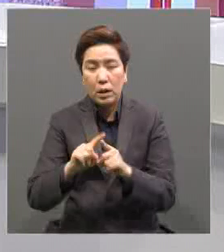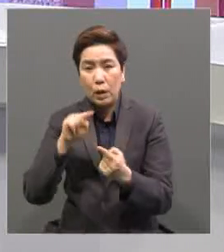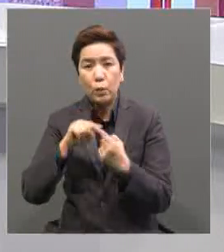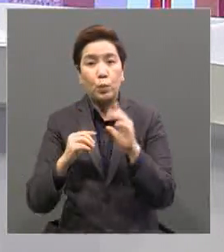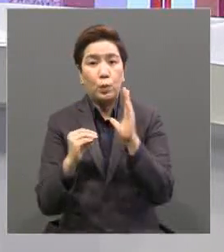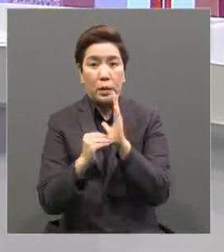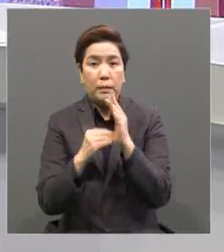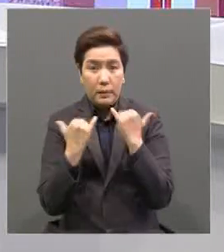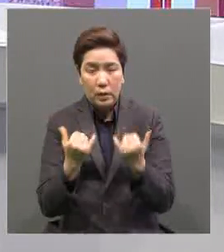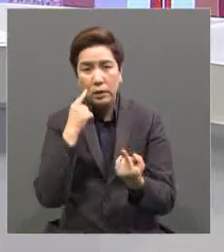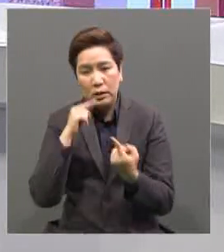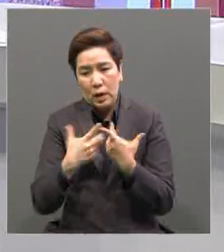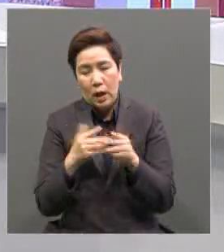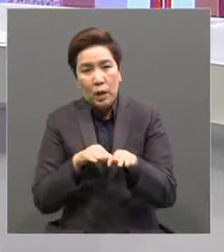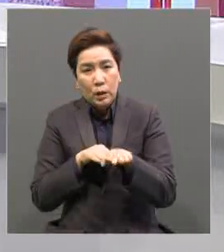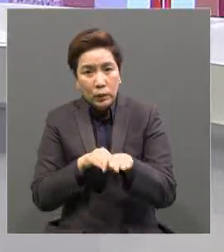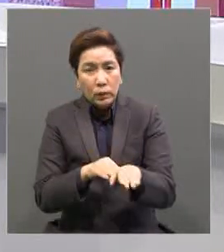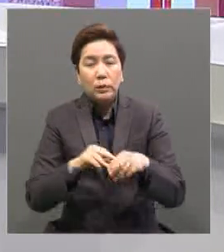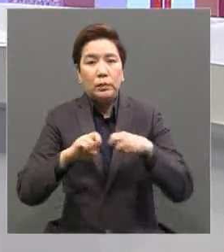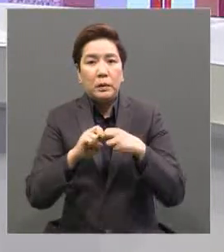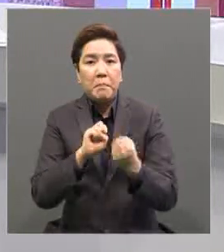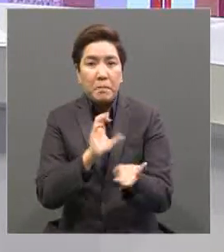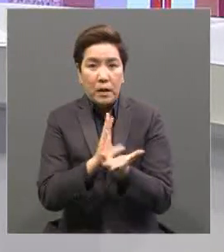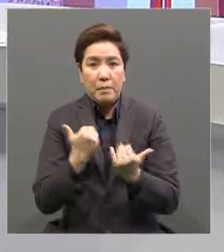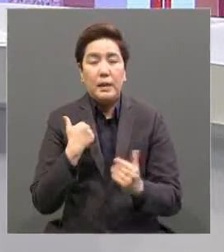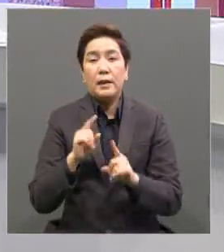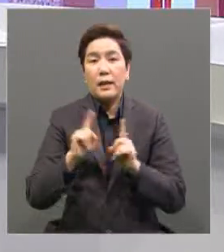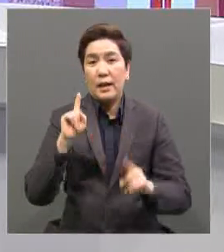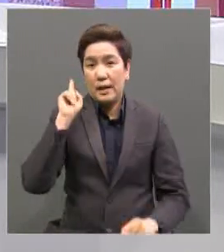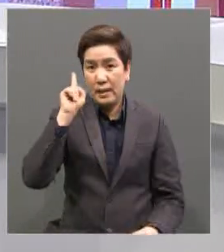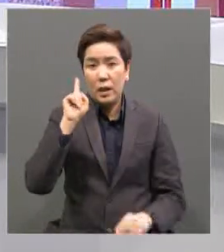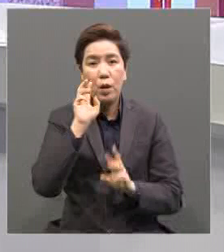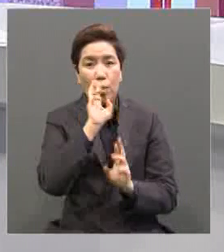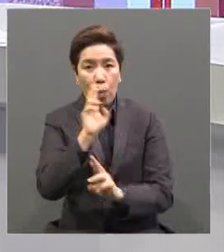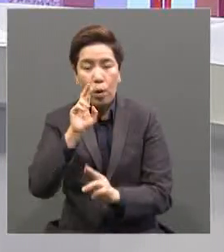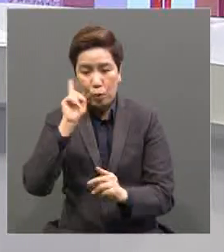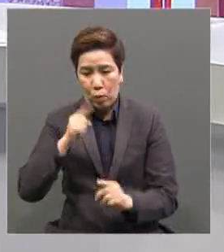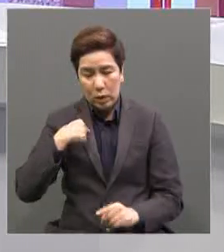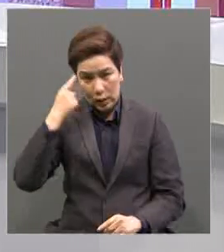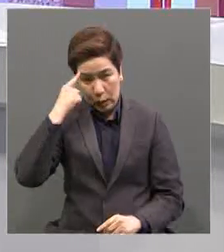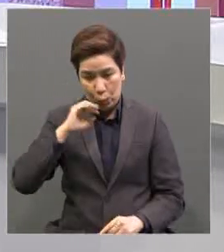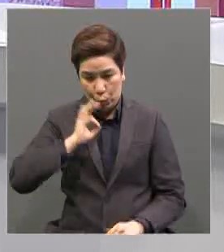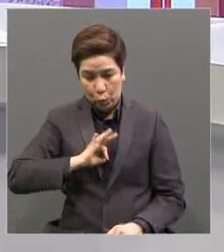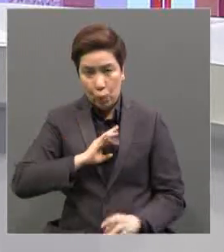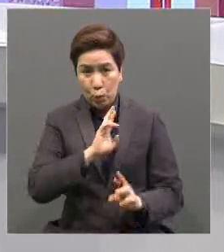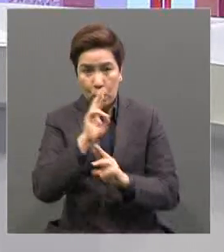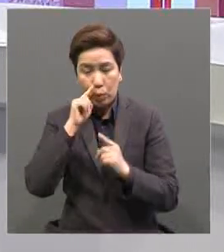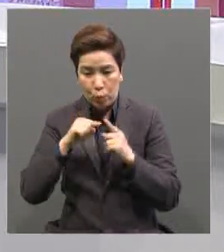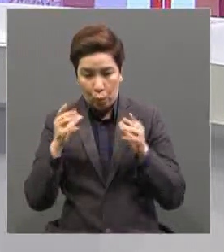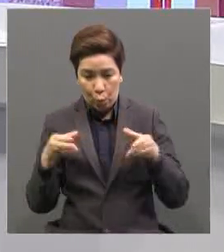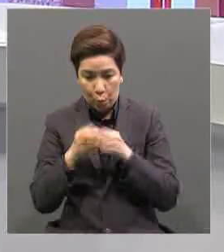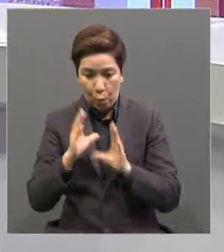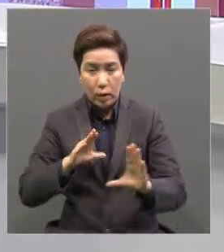ที่กรุงเทพมหานครมันก็อาจจะทำให้เรื่องของการจราจรติดขัดแต่สิ่งหนึ่งที่จะต้องเฝ้าระวังแล้วก็ต้องระวังกันอย่างยิ่งสำหรับบรรดาผู้ส